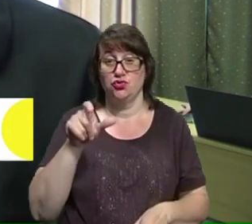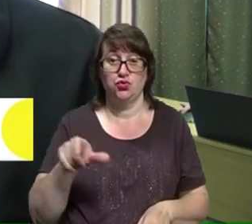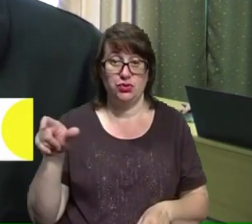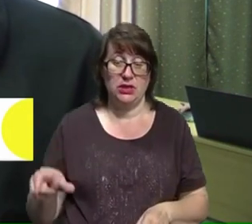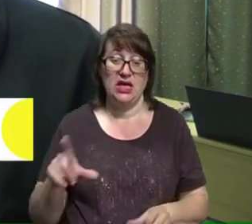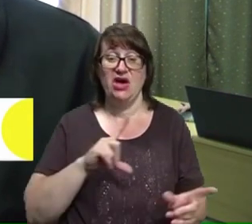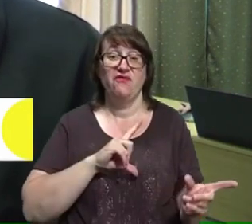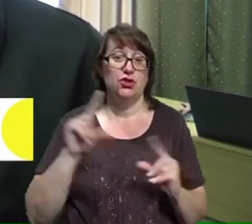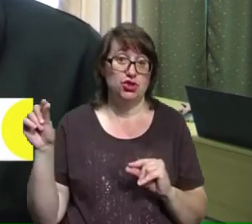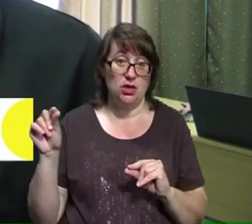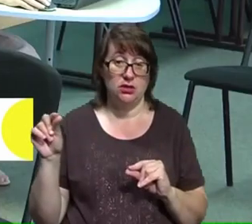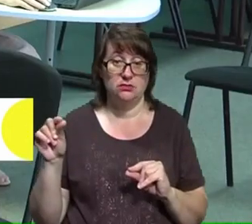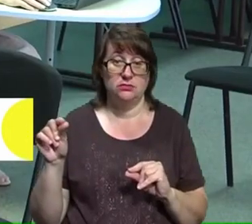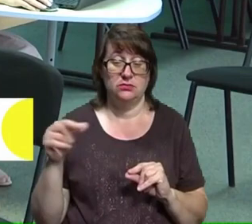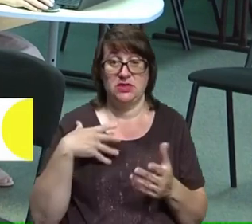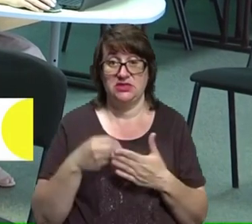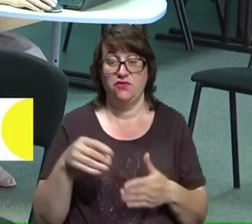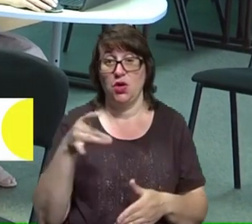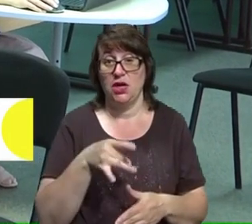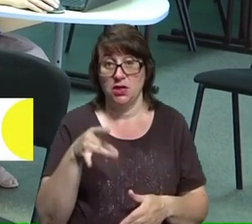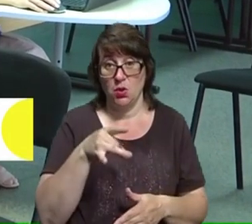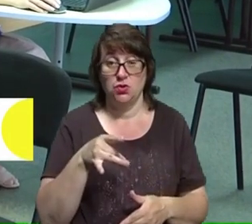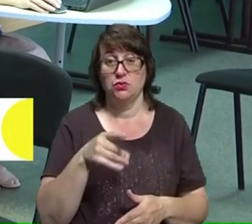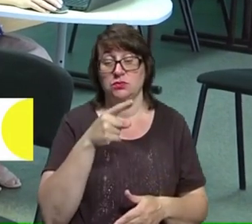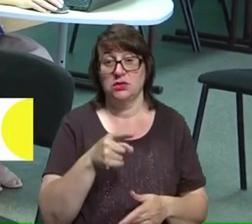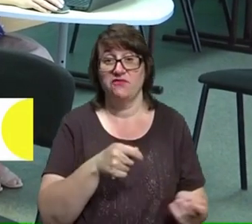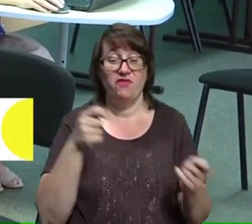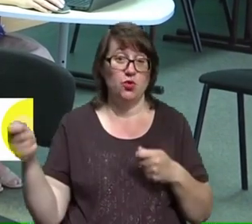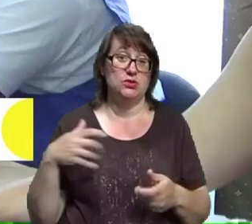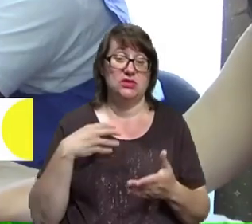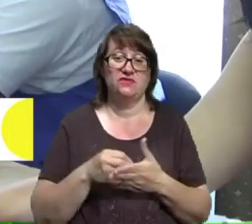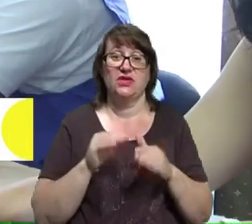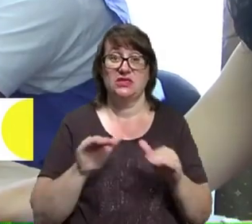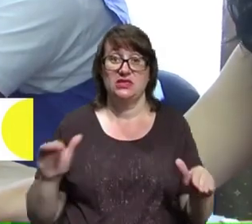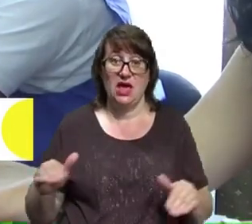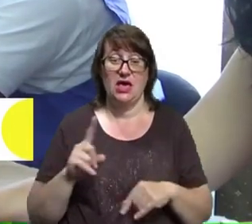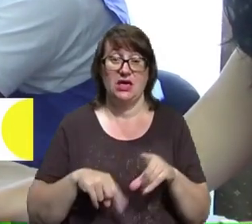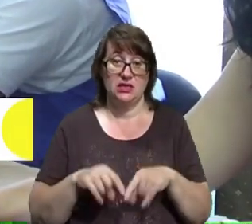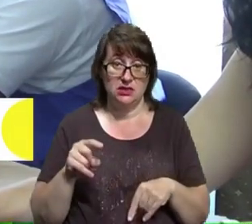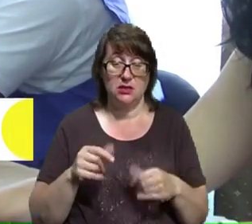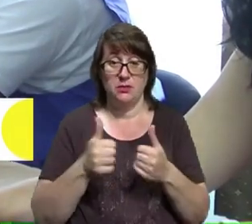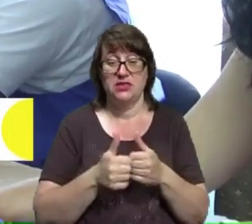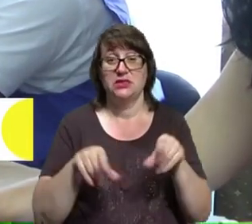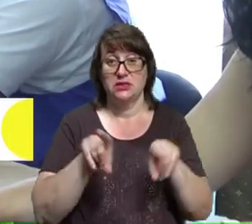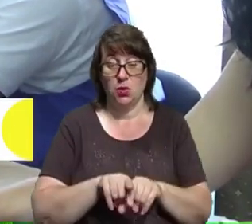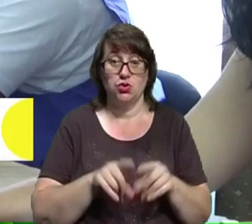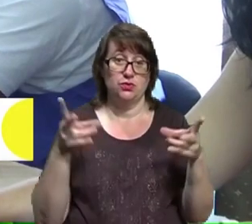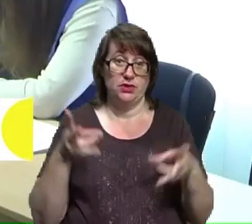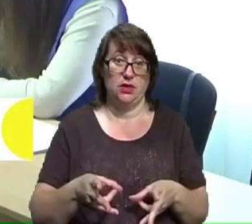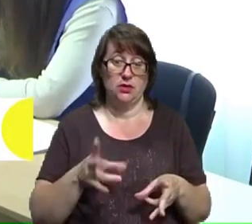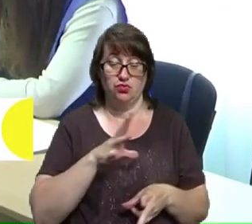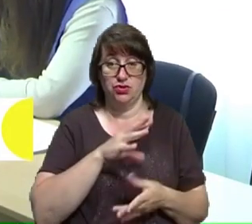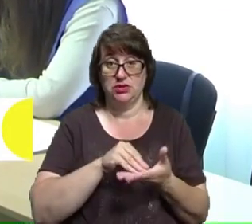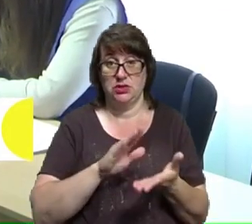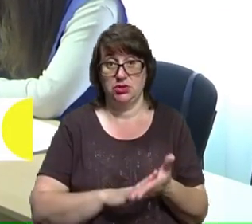з свого регіону там і вивозили дітей своїх рідних, близьких, вони теж підлягають і можуть бути зареєстровані як